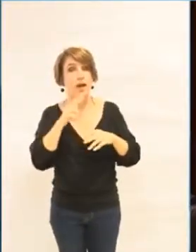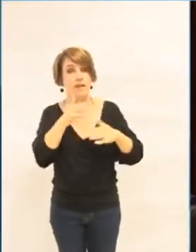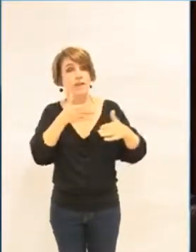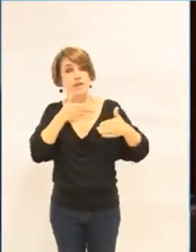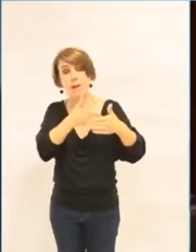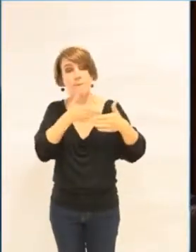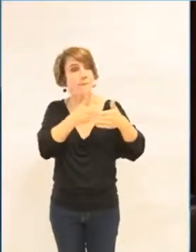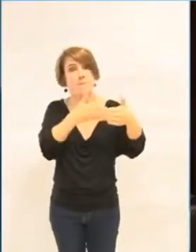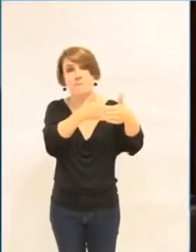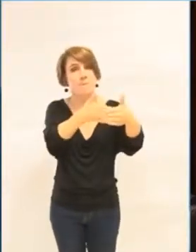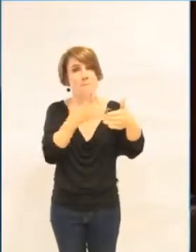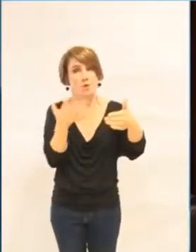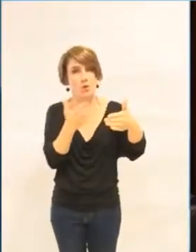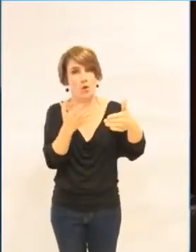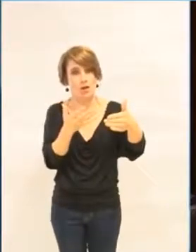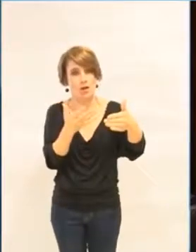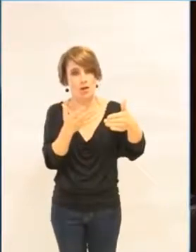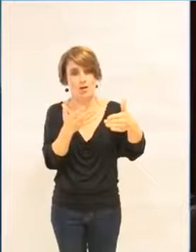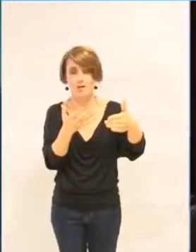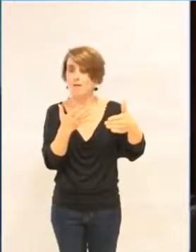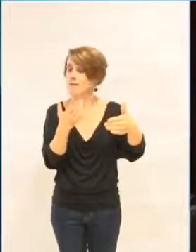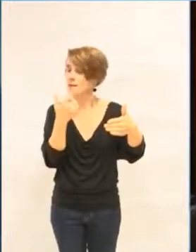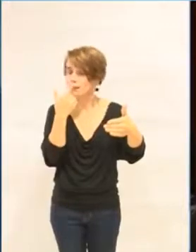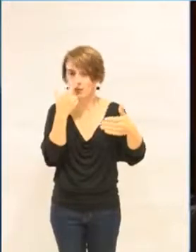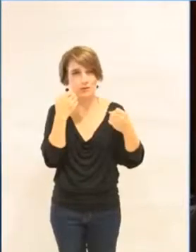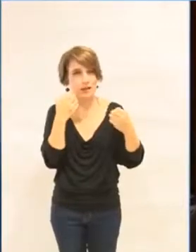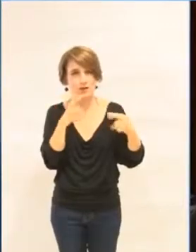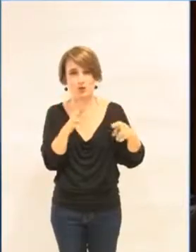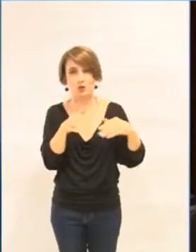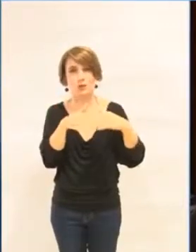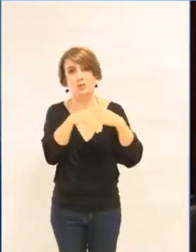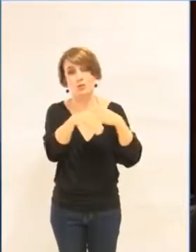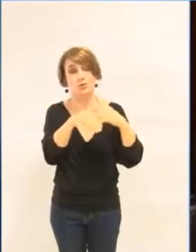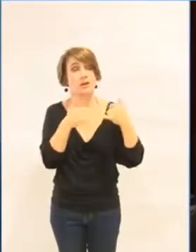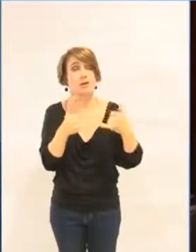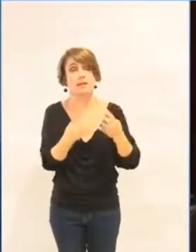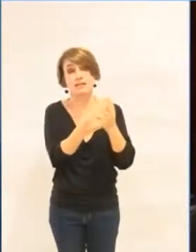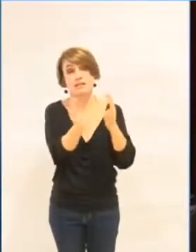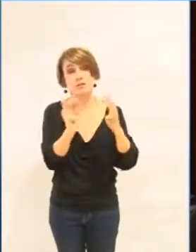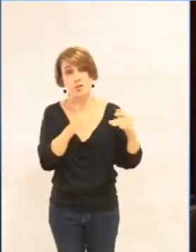à n'en pas douter, l'objet des premières réflexions sur certains bancs de notre Assemblée